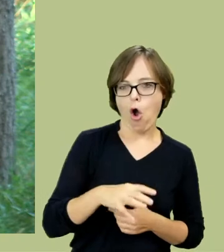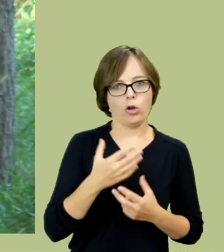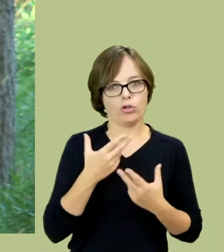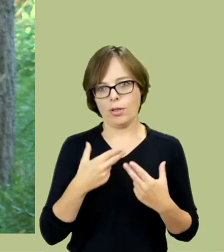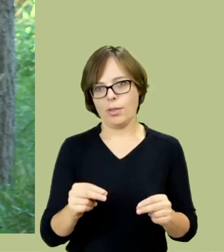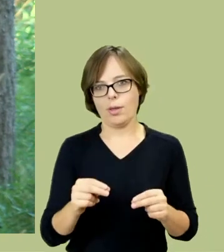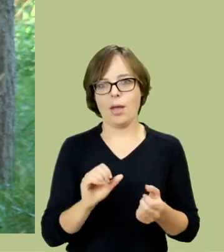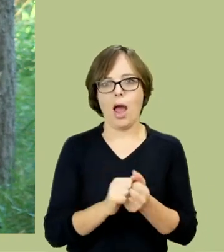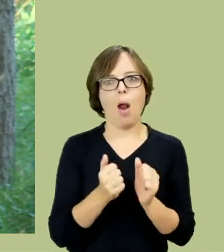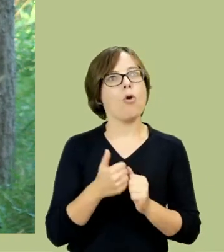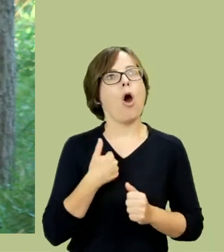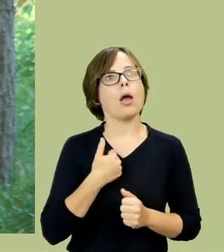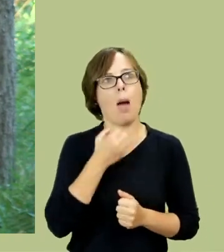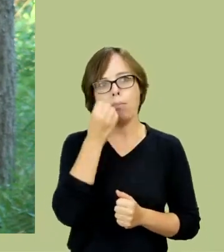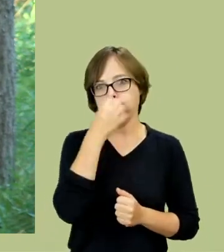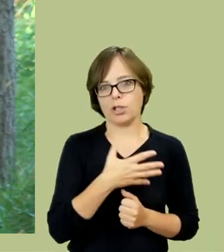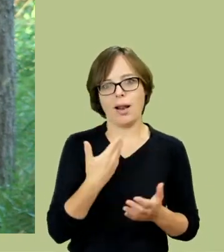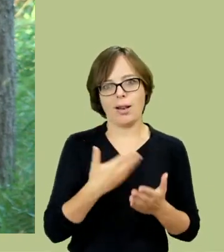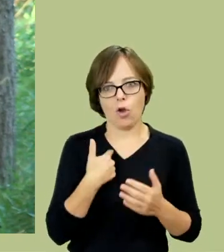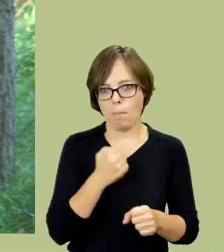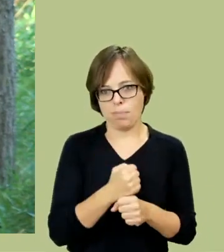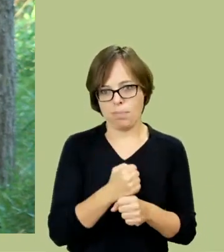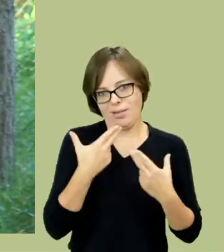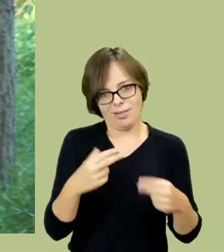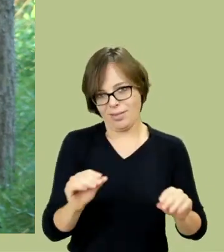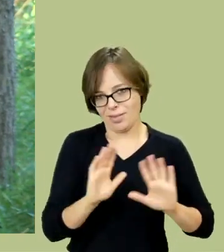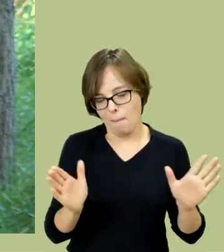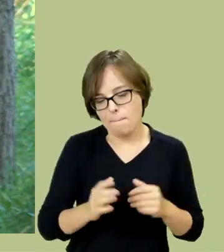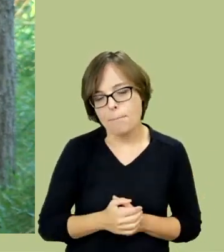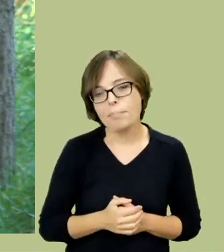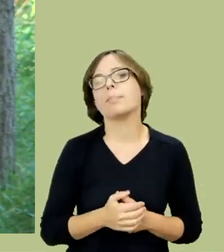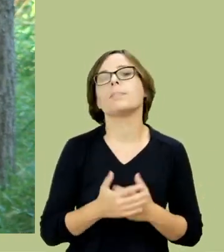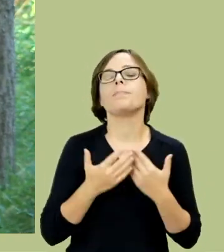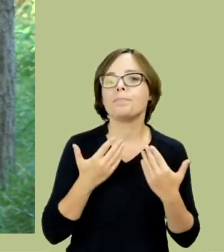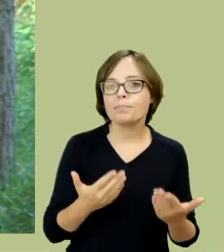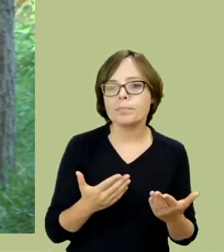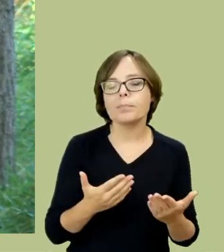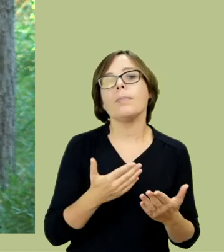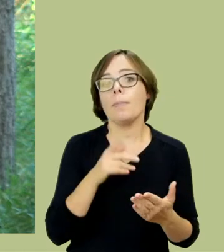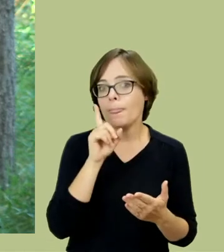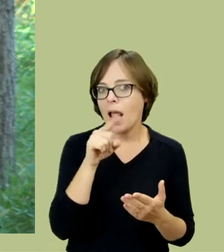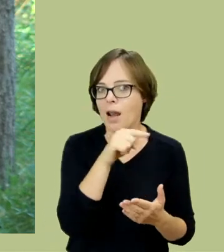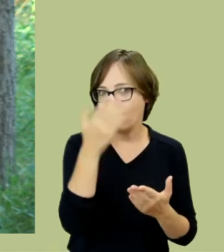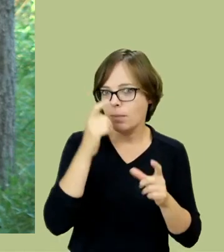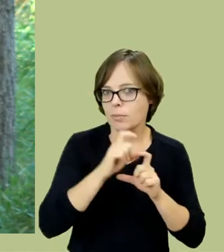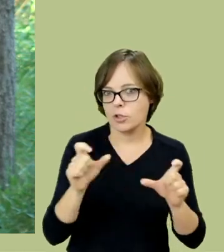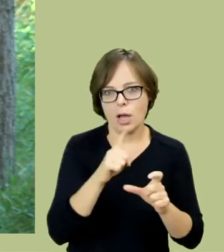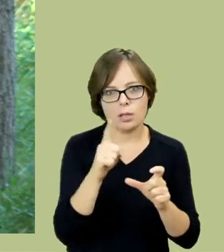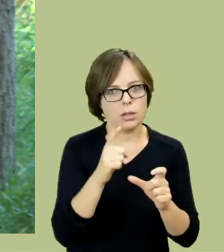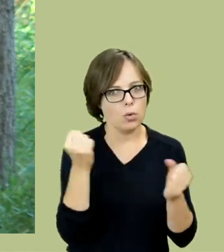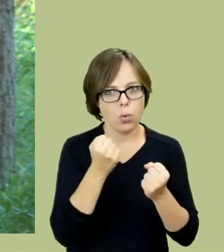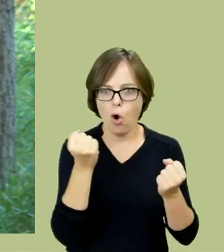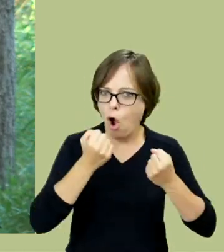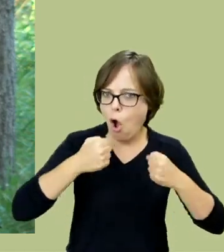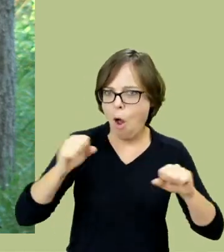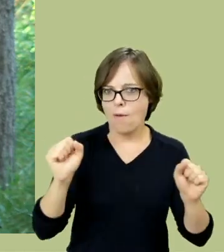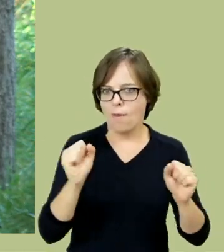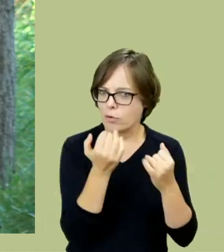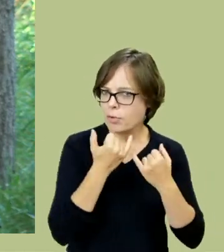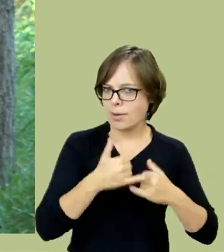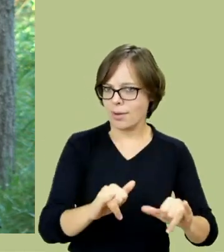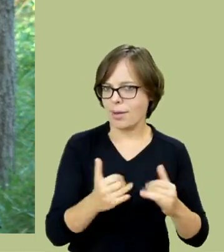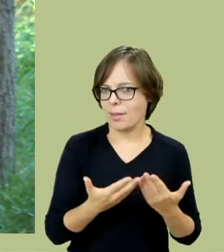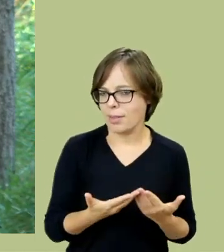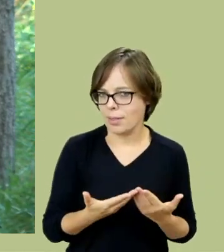zaprzecza urodzie. Ale było to ogromnie nowatorskie i odważne w pokoleniu